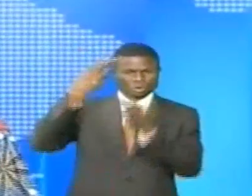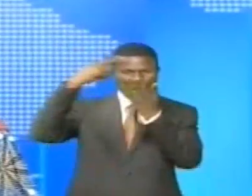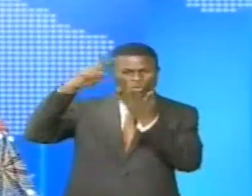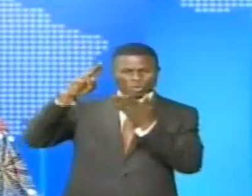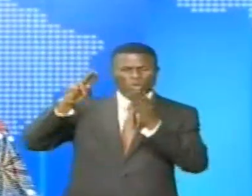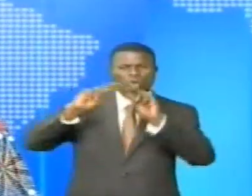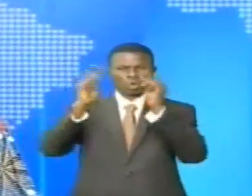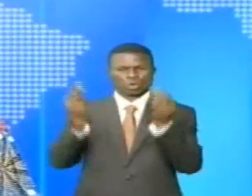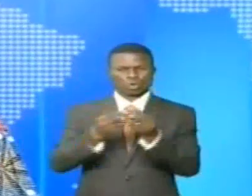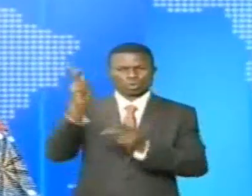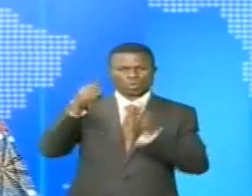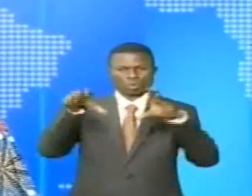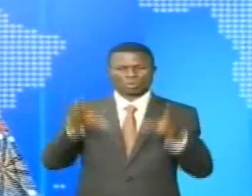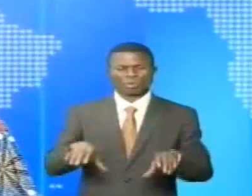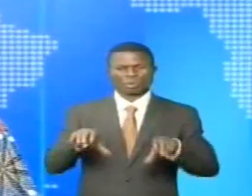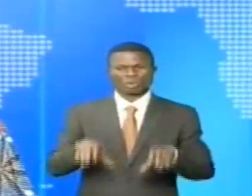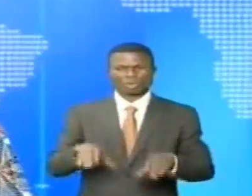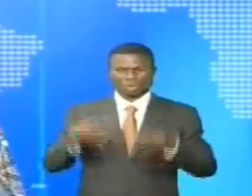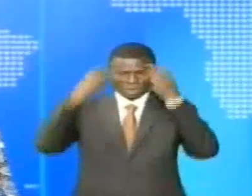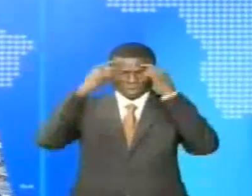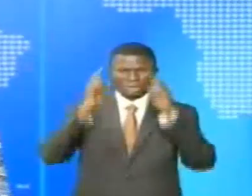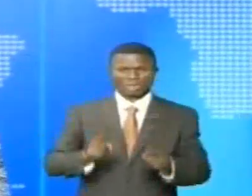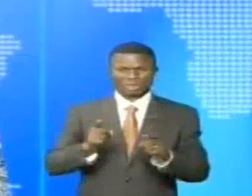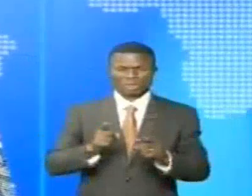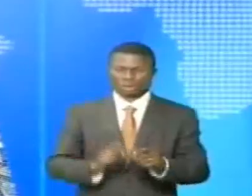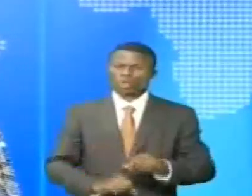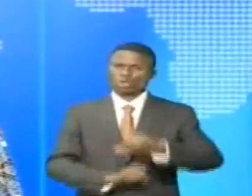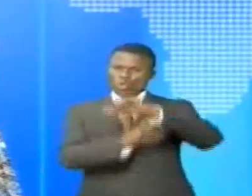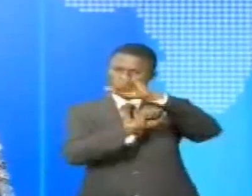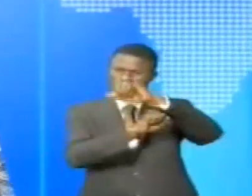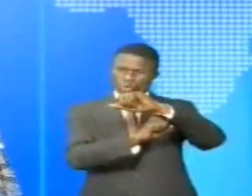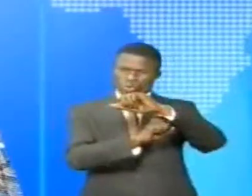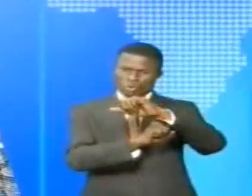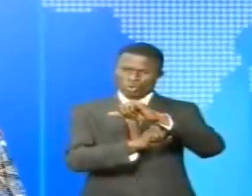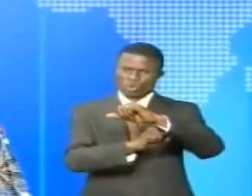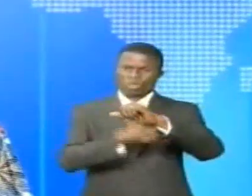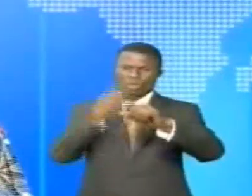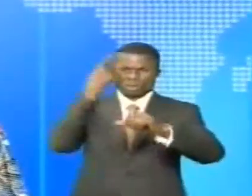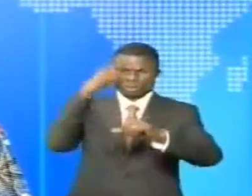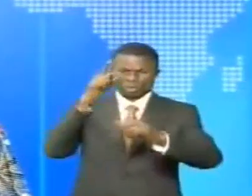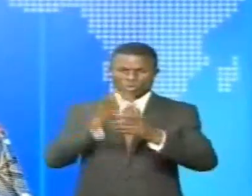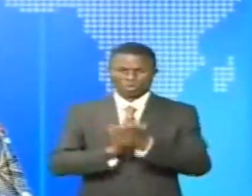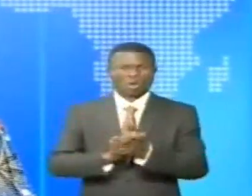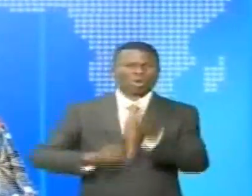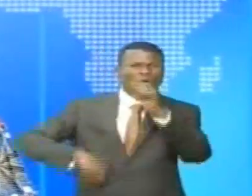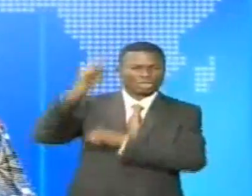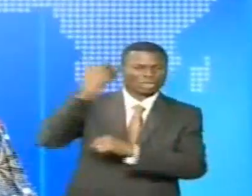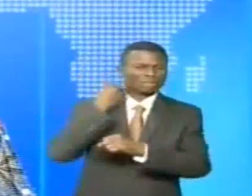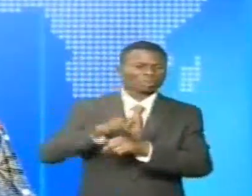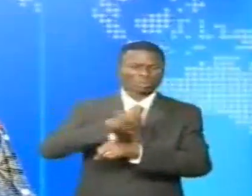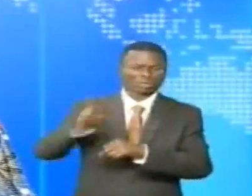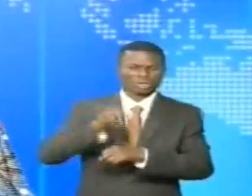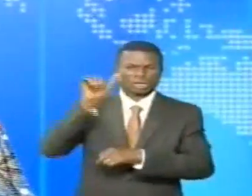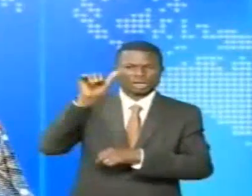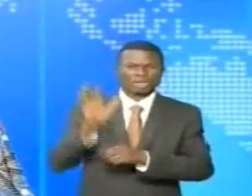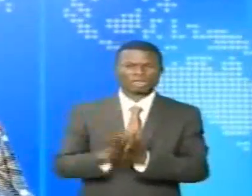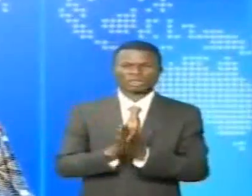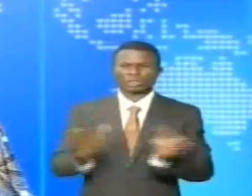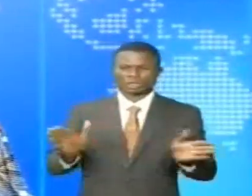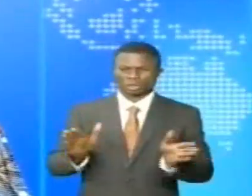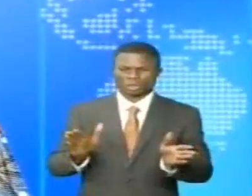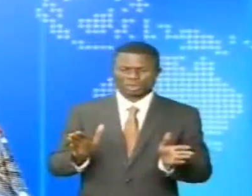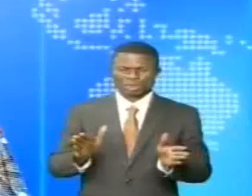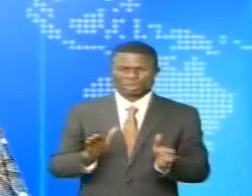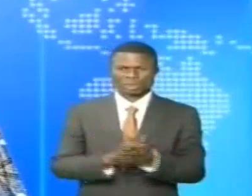Civile Congolaise tient également à apporter sa contribution en vue de vaincre le COVID-19. Son directeur exécutif,